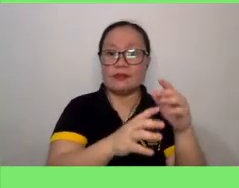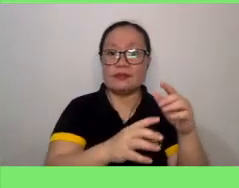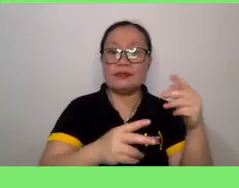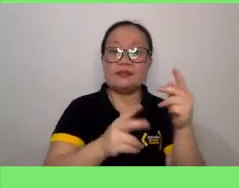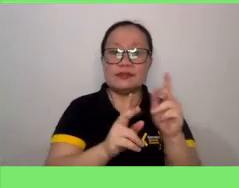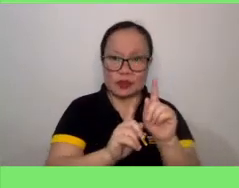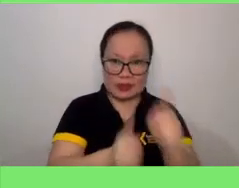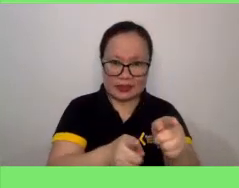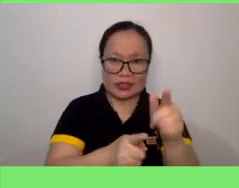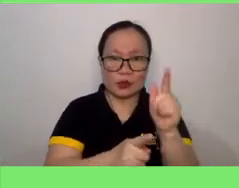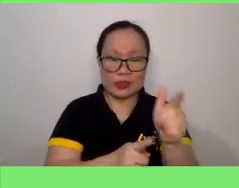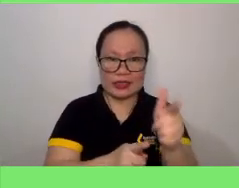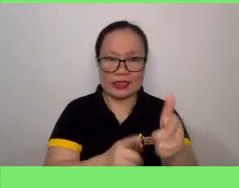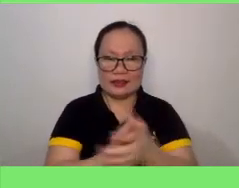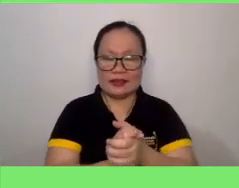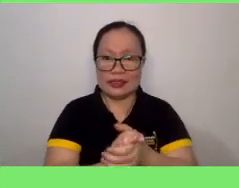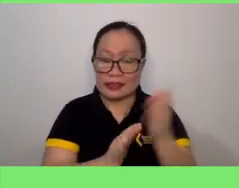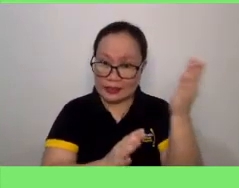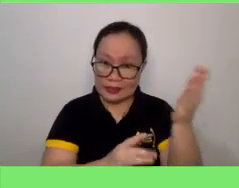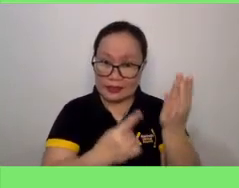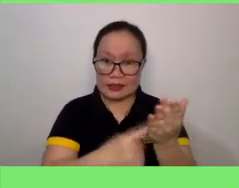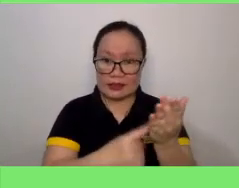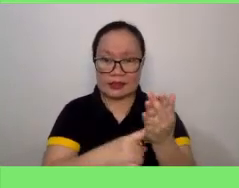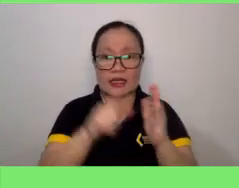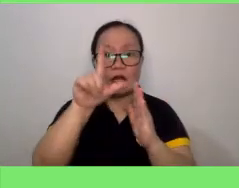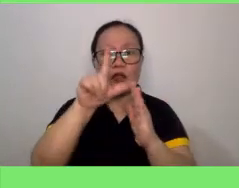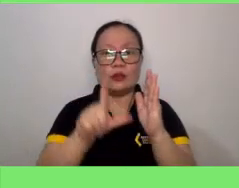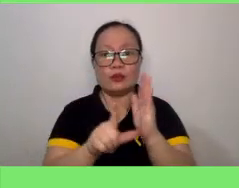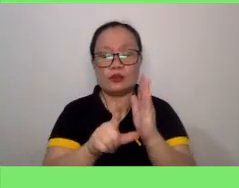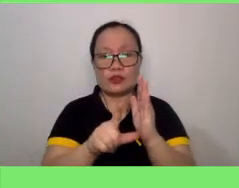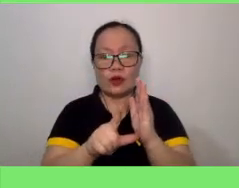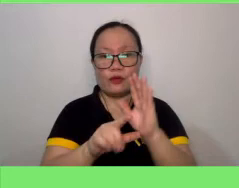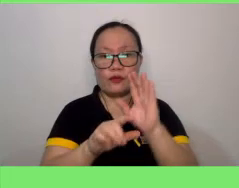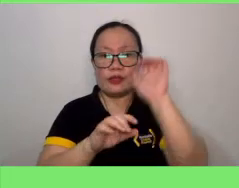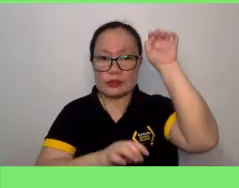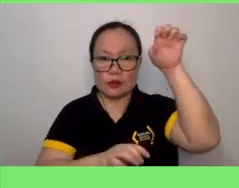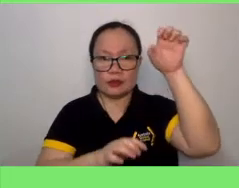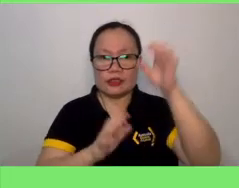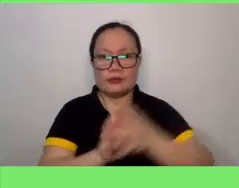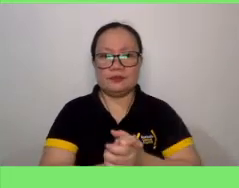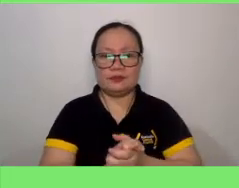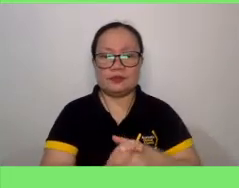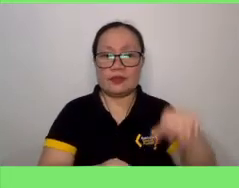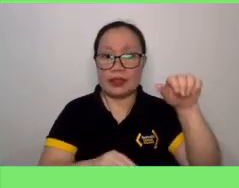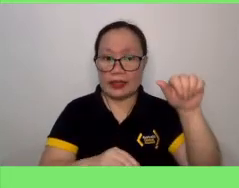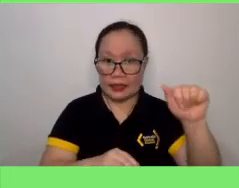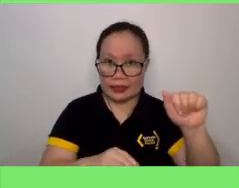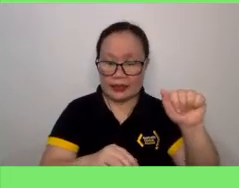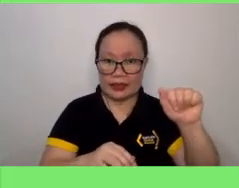to 20. So, kung napanood po natin yung laws of exponent, hindi na po natin kailangan gawin ito.